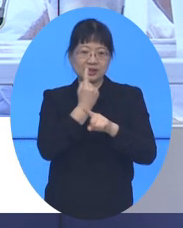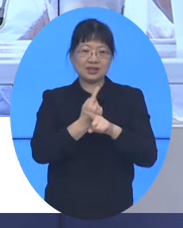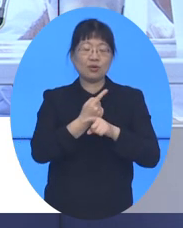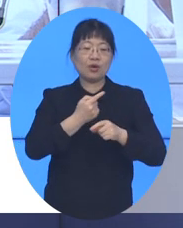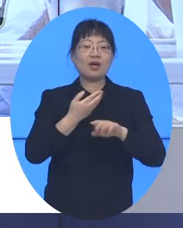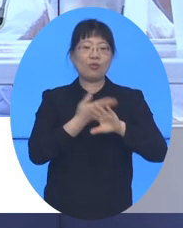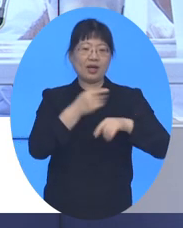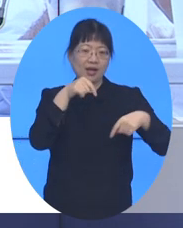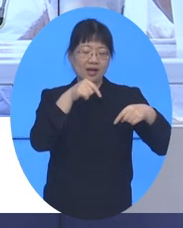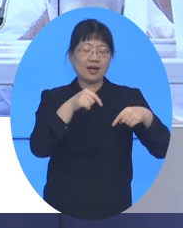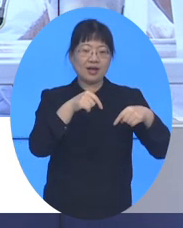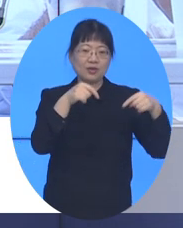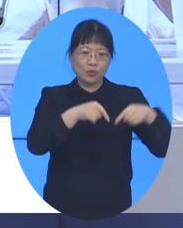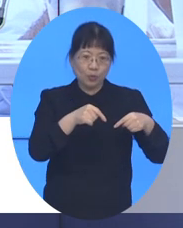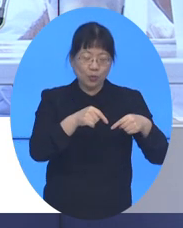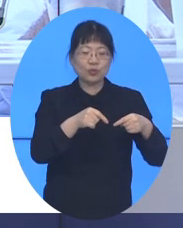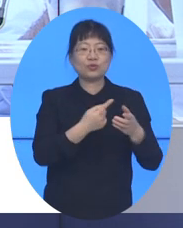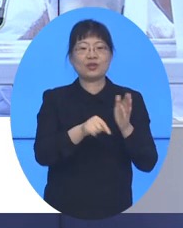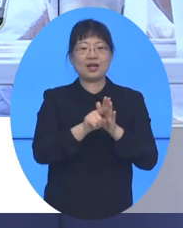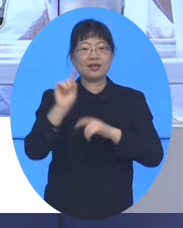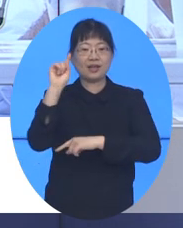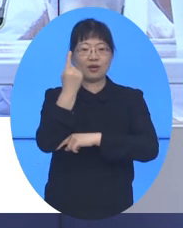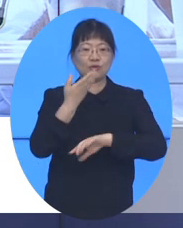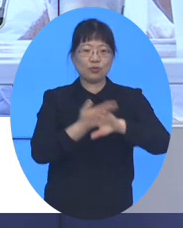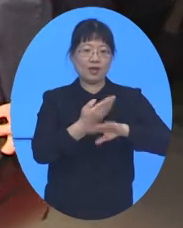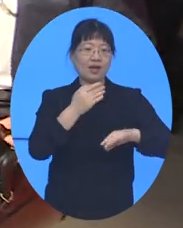외교에 나선 건데요. 최창순 기자의 보도입니다.